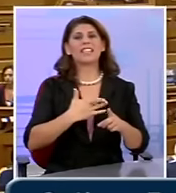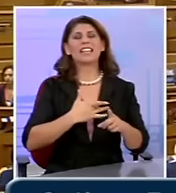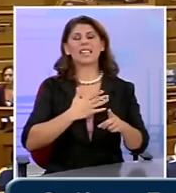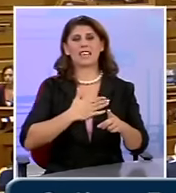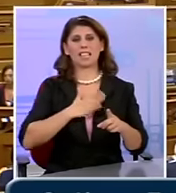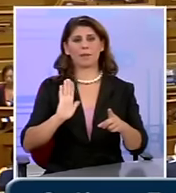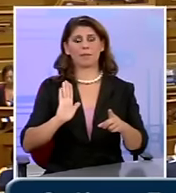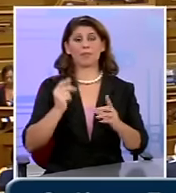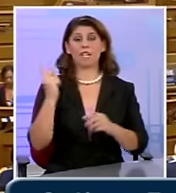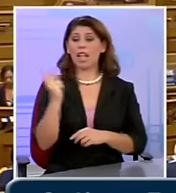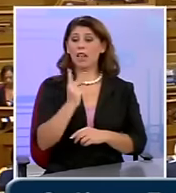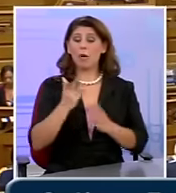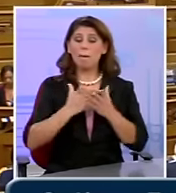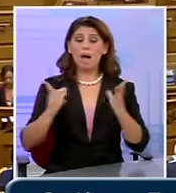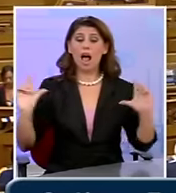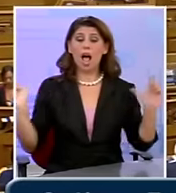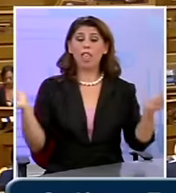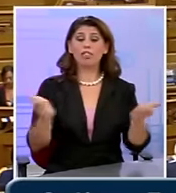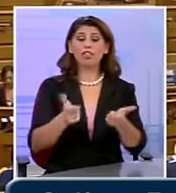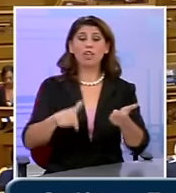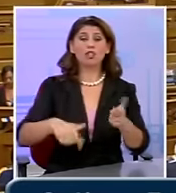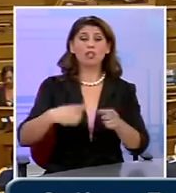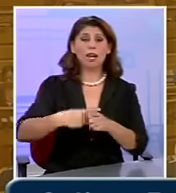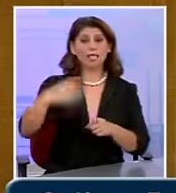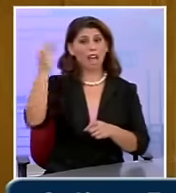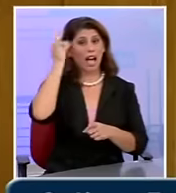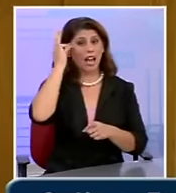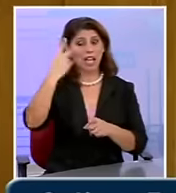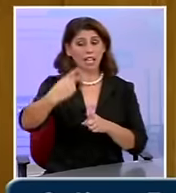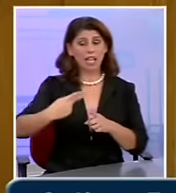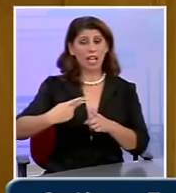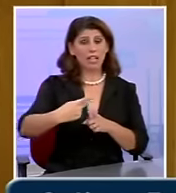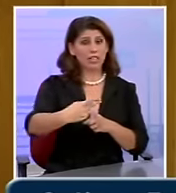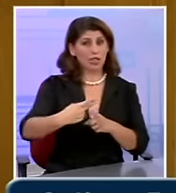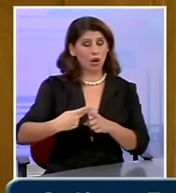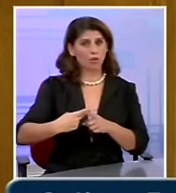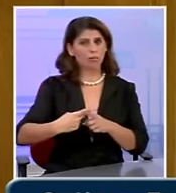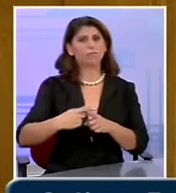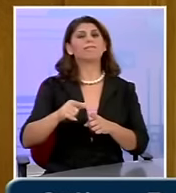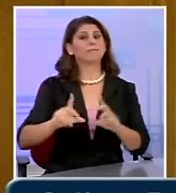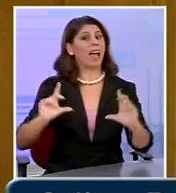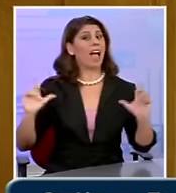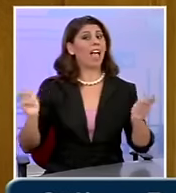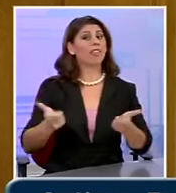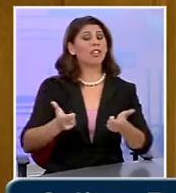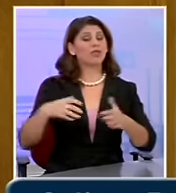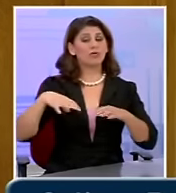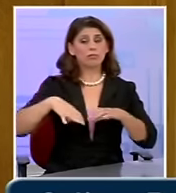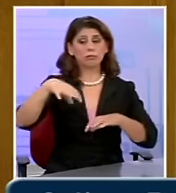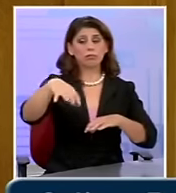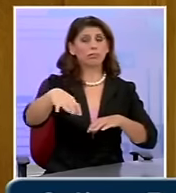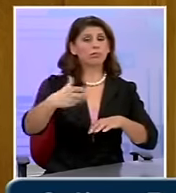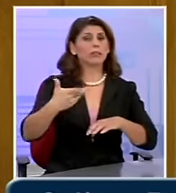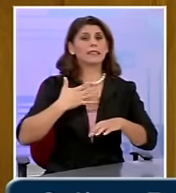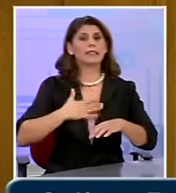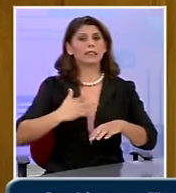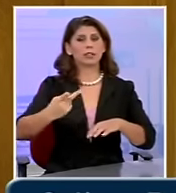δύο μεγάλα έθνη τα οποία επιθυμούν